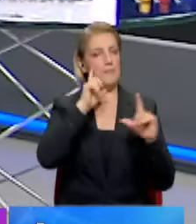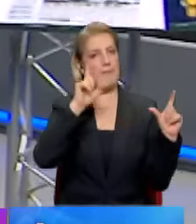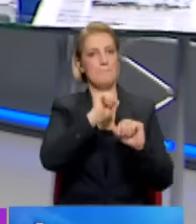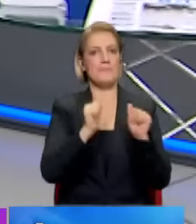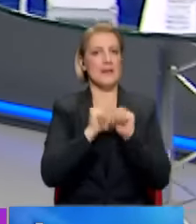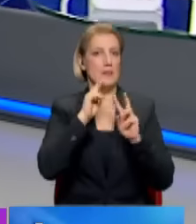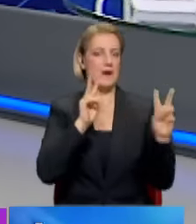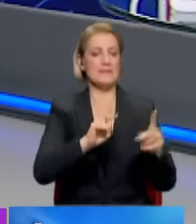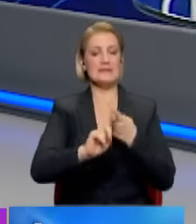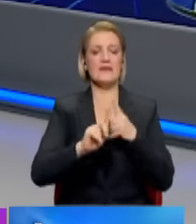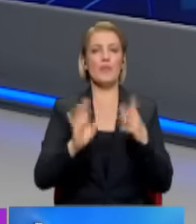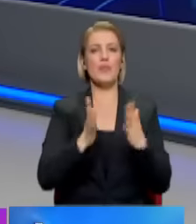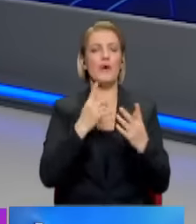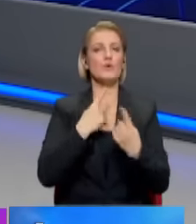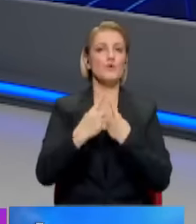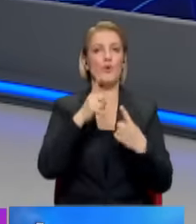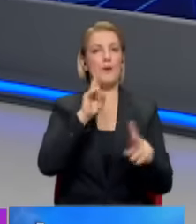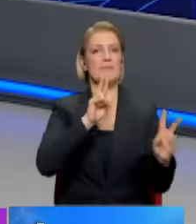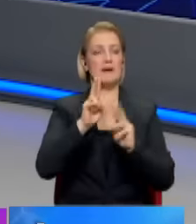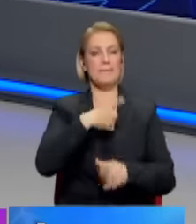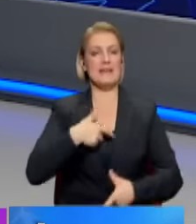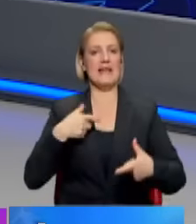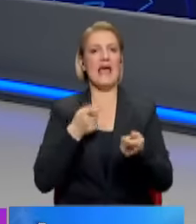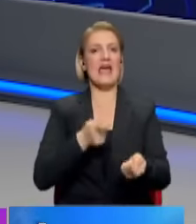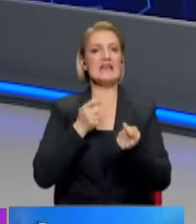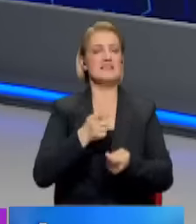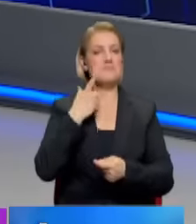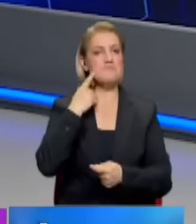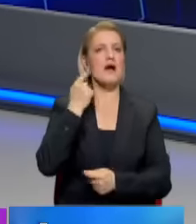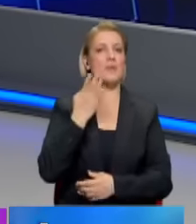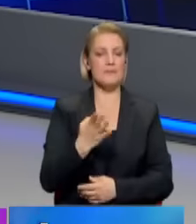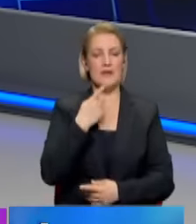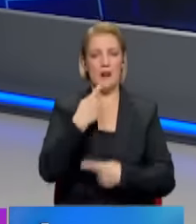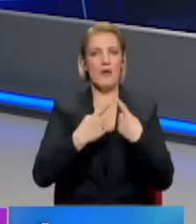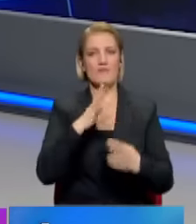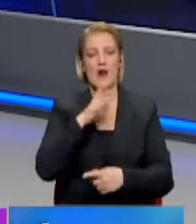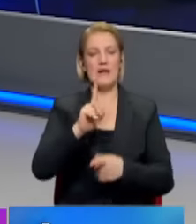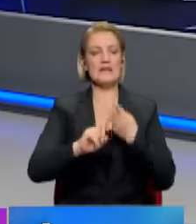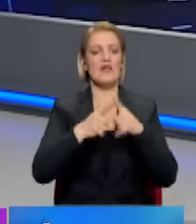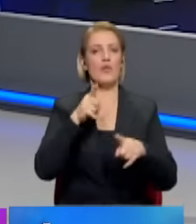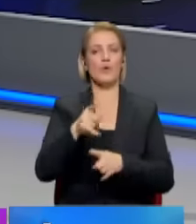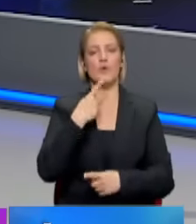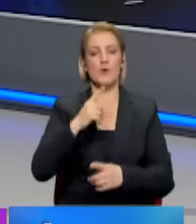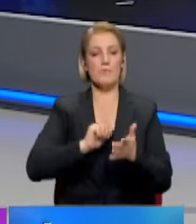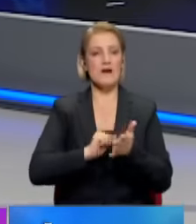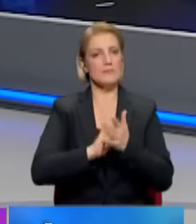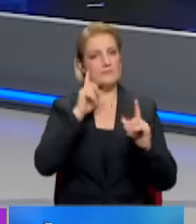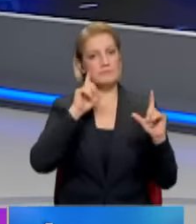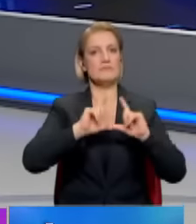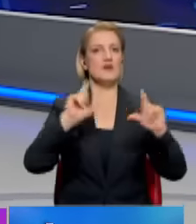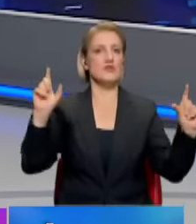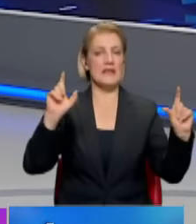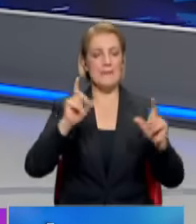bakalım. Siyaset neyi konuşuyor ona bakacağız. Milli Eğitim Bakanı'nın bir çıkışı var. Siyaset onu konuşuyor ve günün gazete manşetlerinde